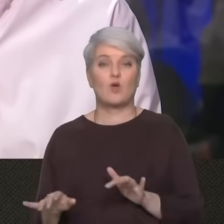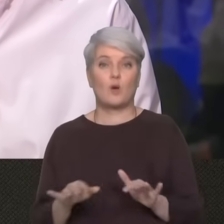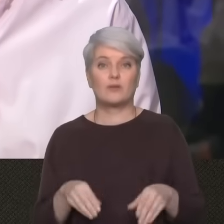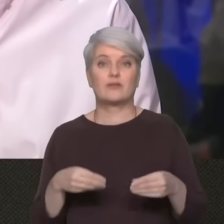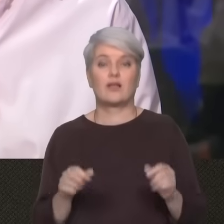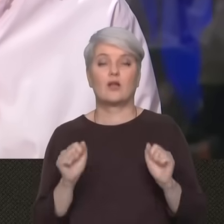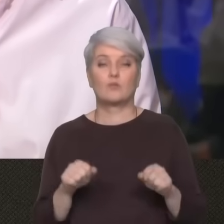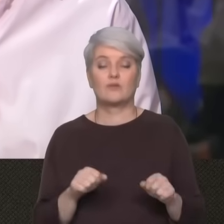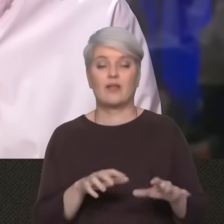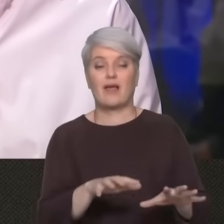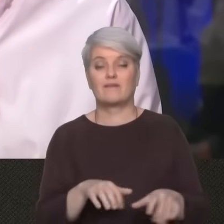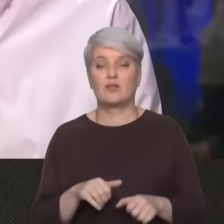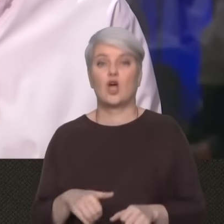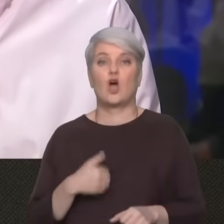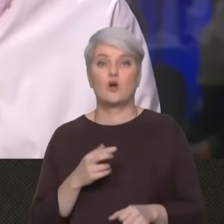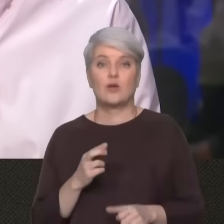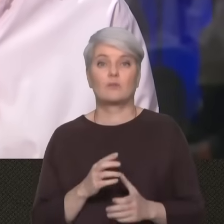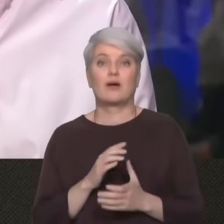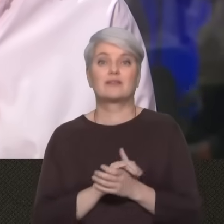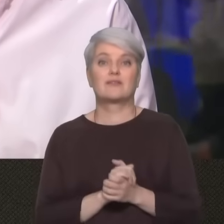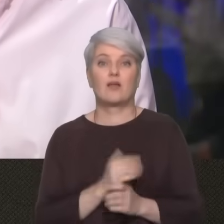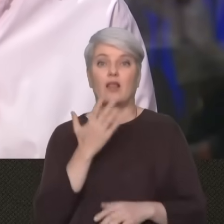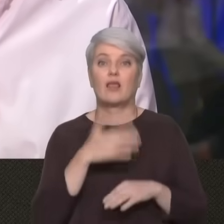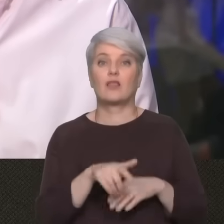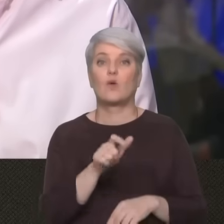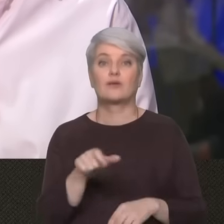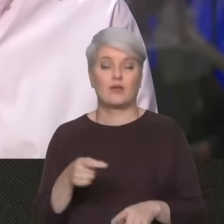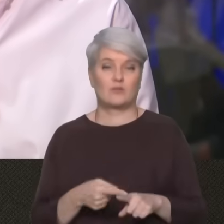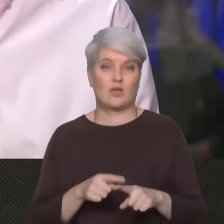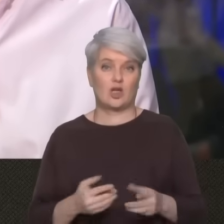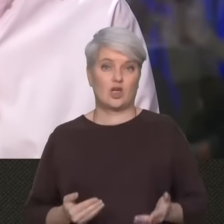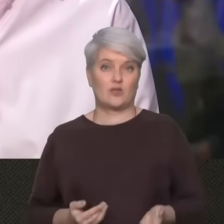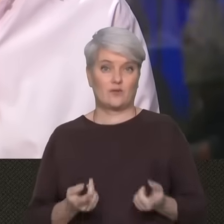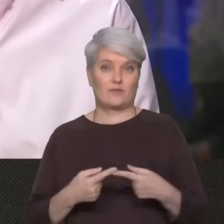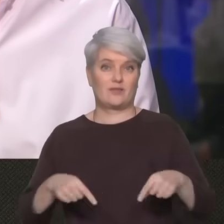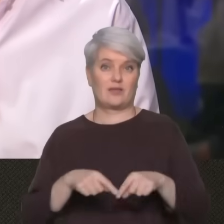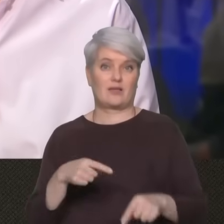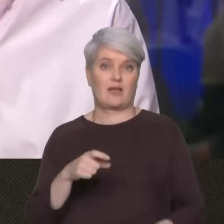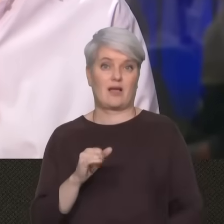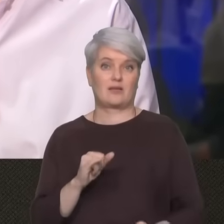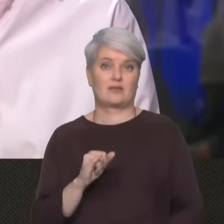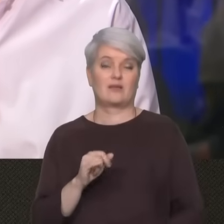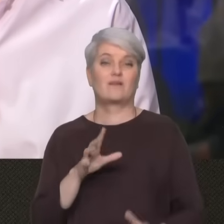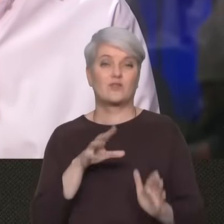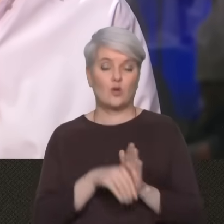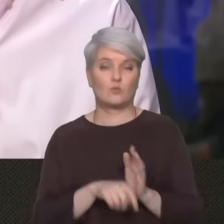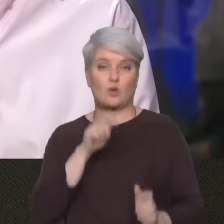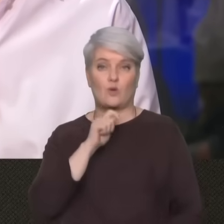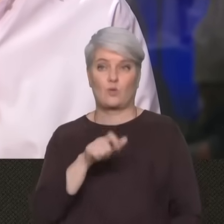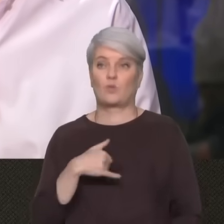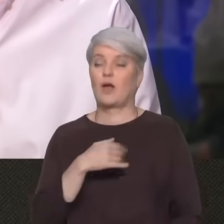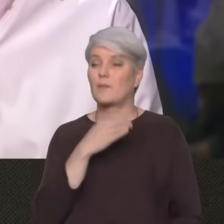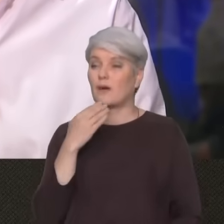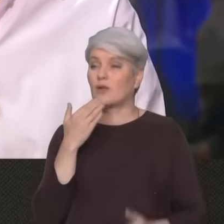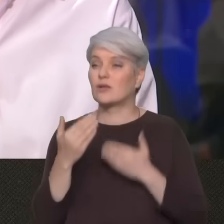дали можливість евакуювати хоча б цивільних іноземців, які проживають в секторі Гази, в тому числі українців. У нас багато